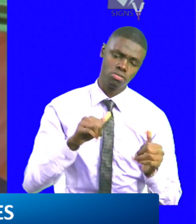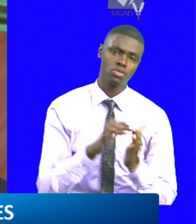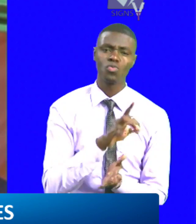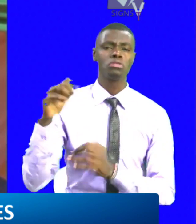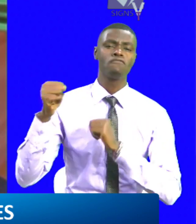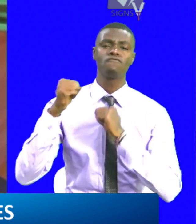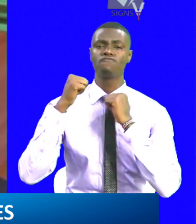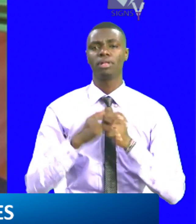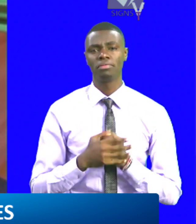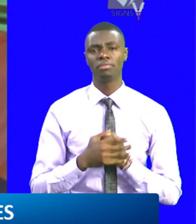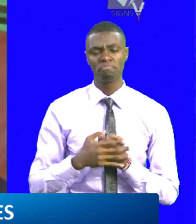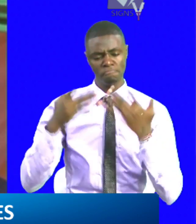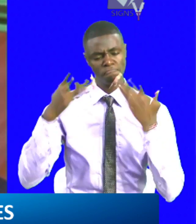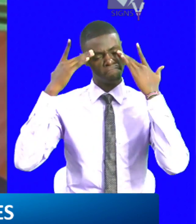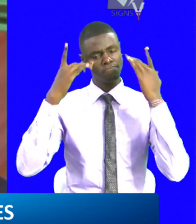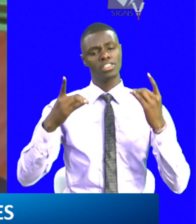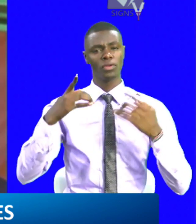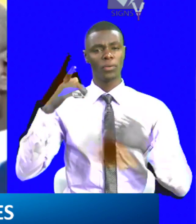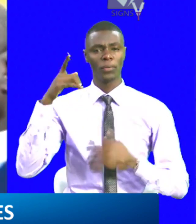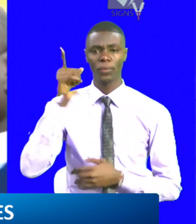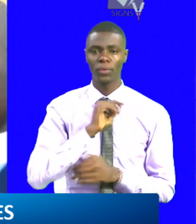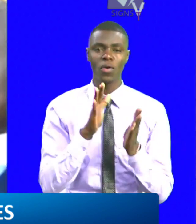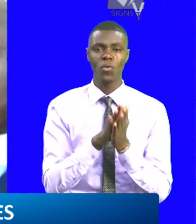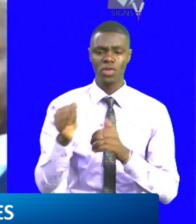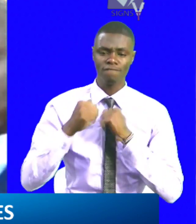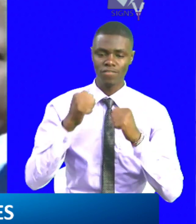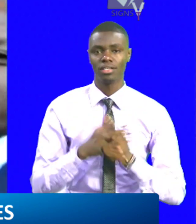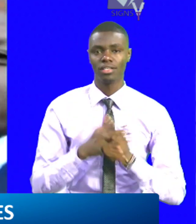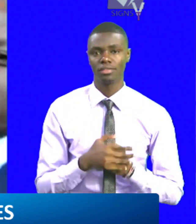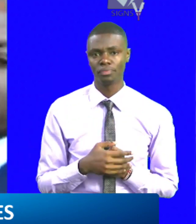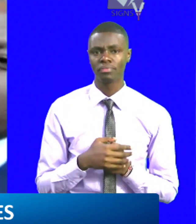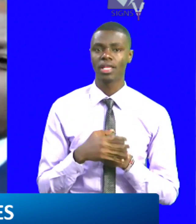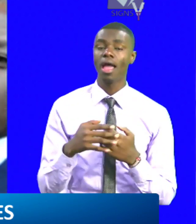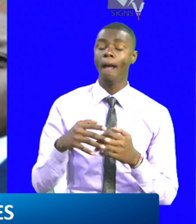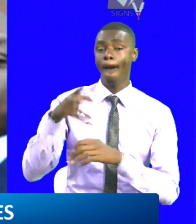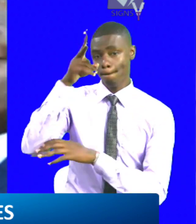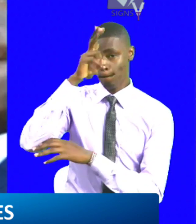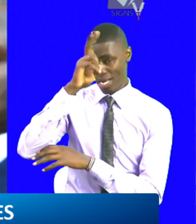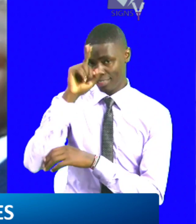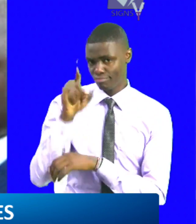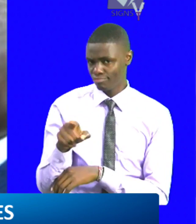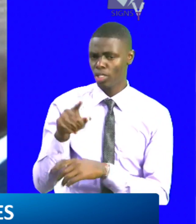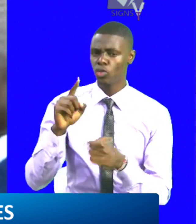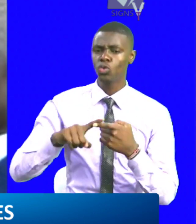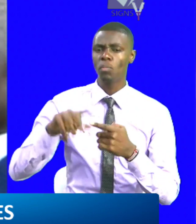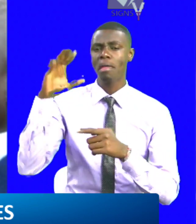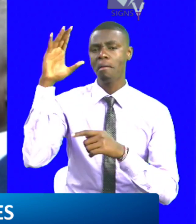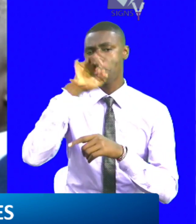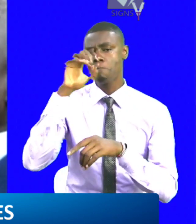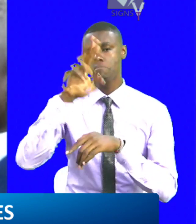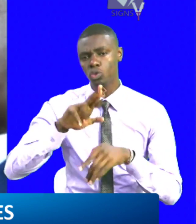you cause mayhem, you hurt people, you close businesses, you close public highways, you uproot,